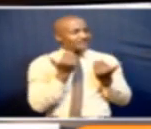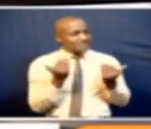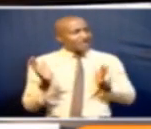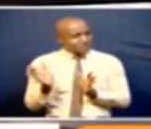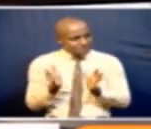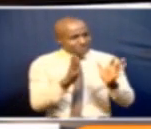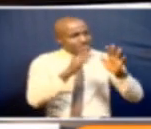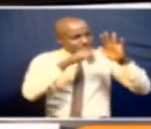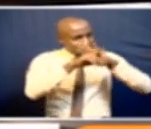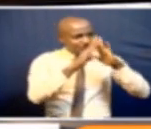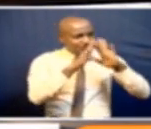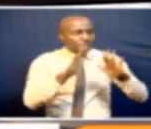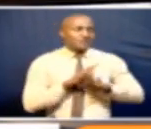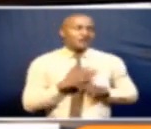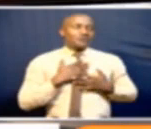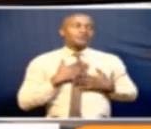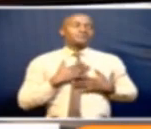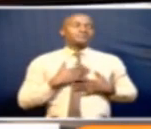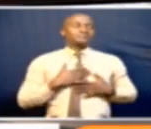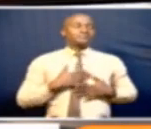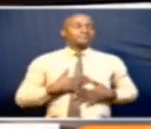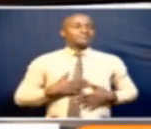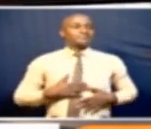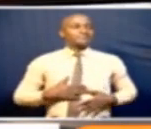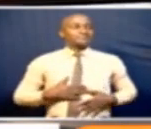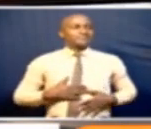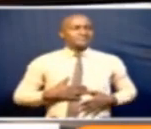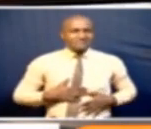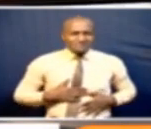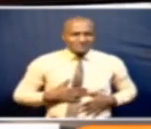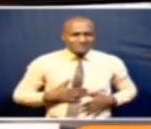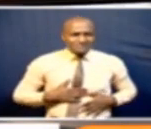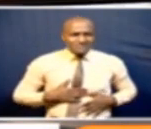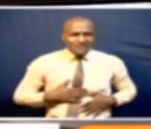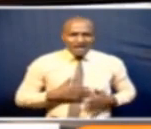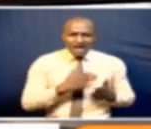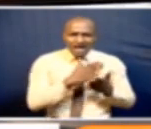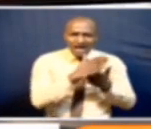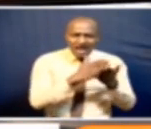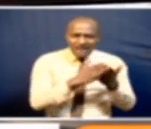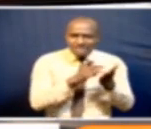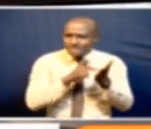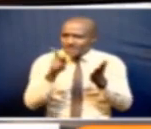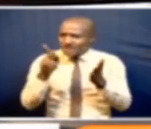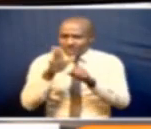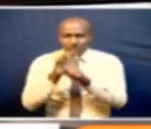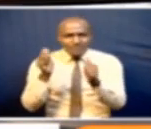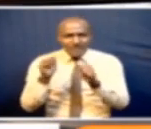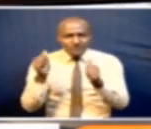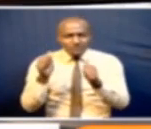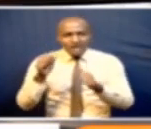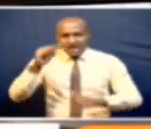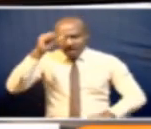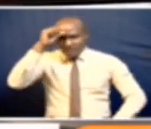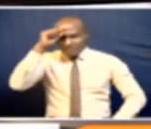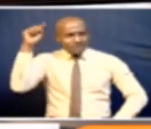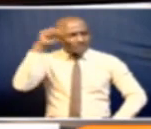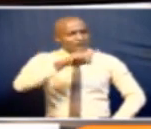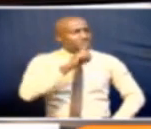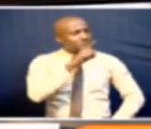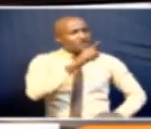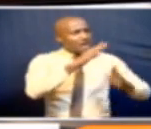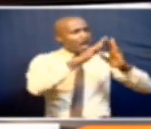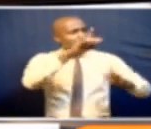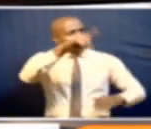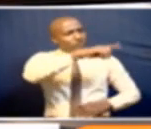upate kitulizi cha roho. Hata kabla ya kumaliza kulipa mkopo huo, mtazamaji, unafahamishwa kwamba nyumba yako inafaa kubomolewa